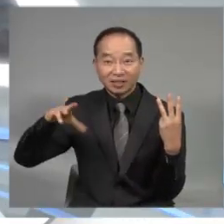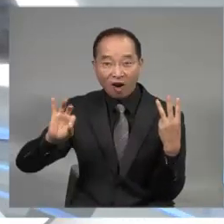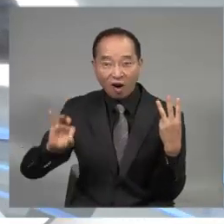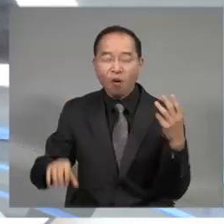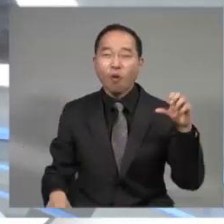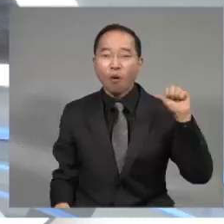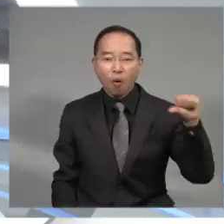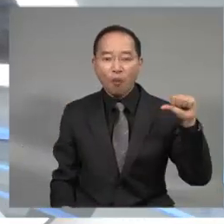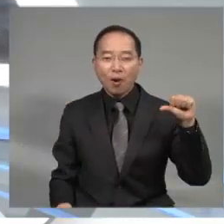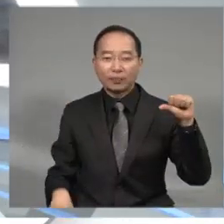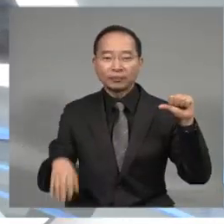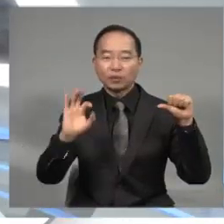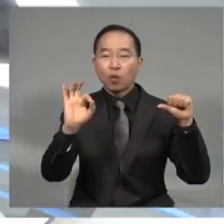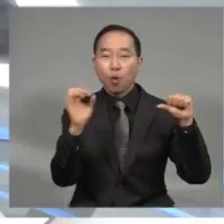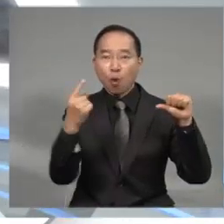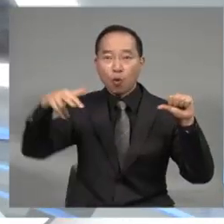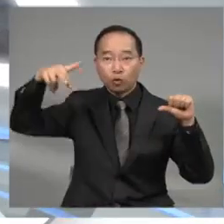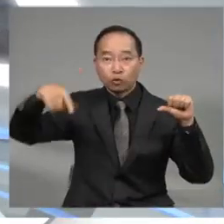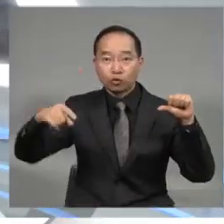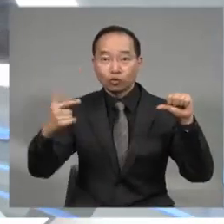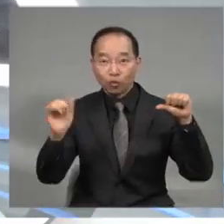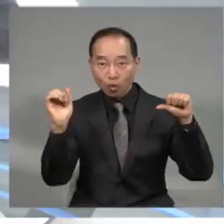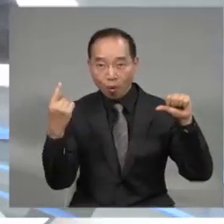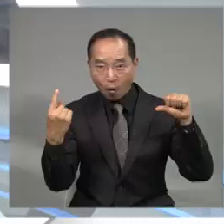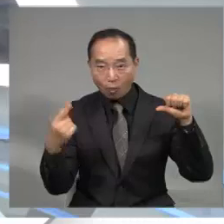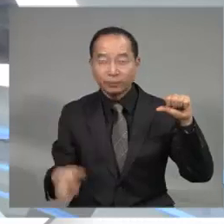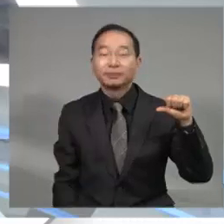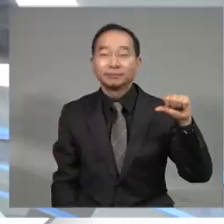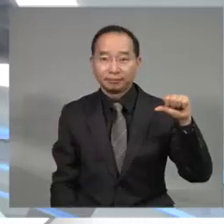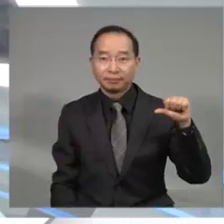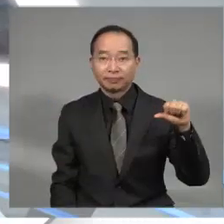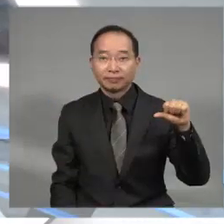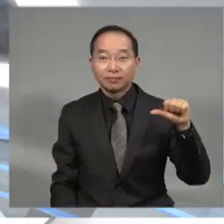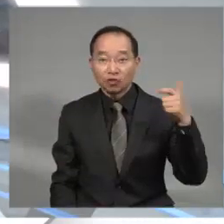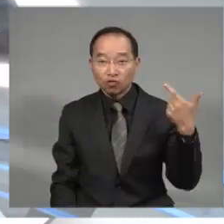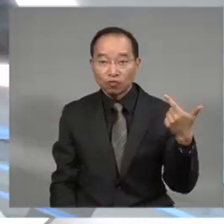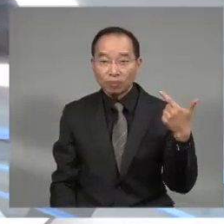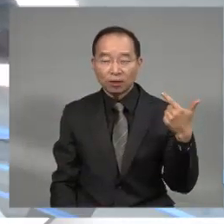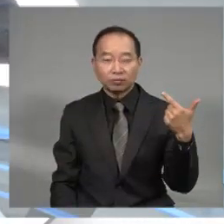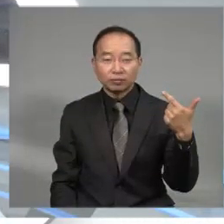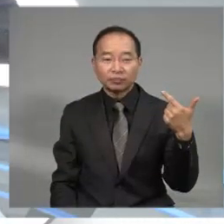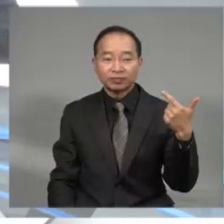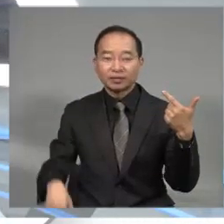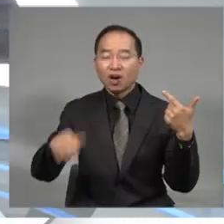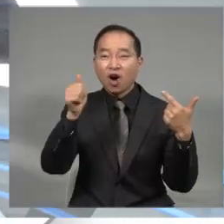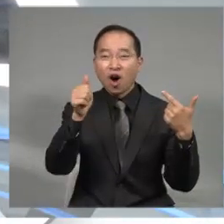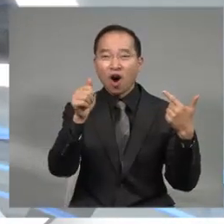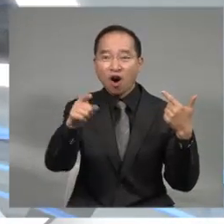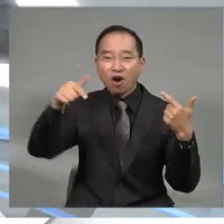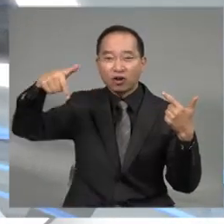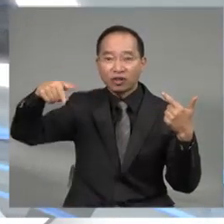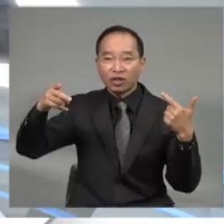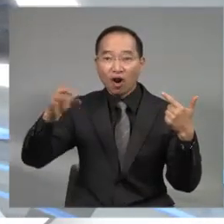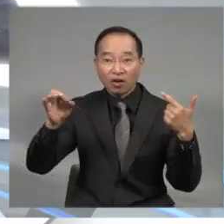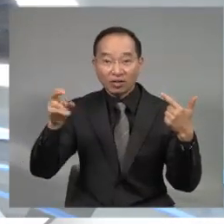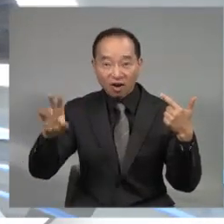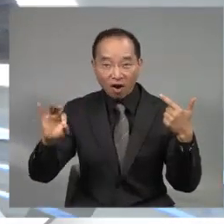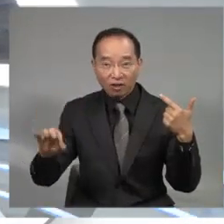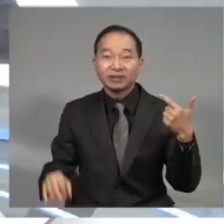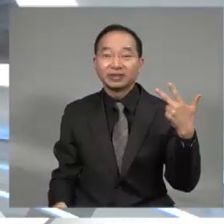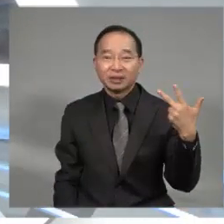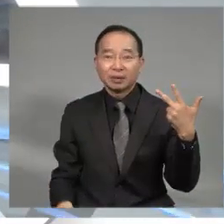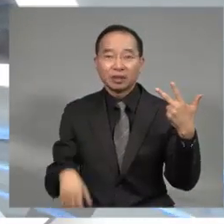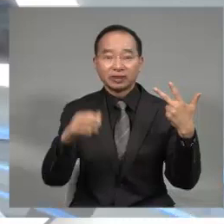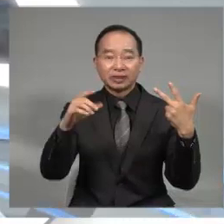5번은 기본소득당 오준호 후보입니다. 기호 6번은 국가혁명당 허경영 후보, 기호 7번은